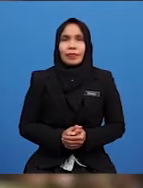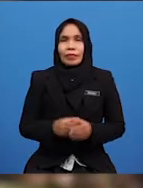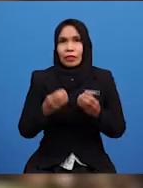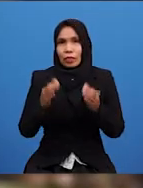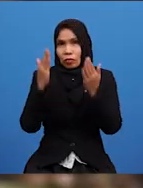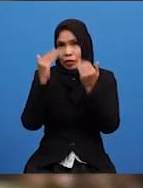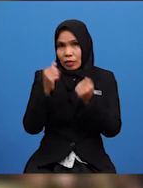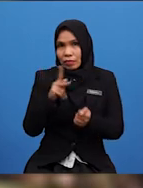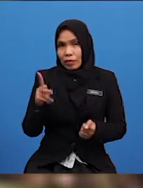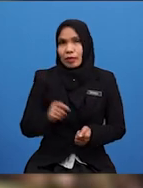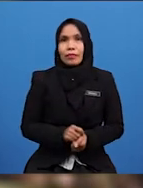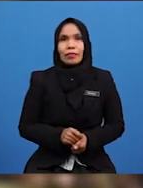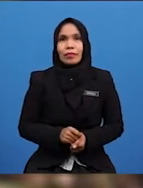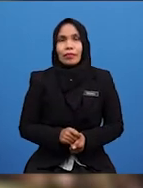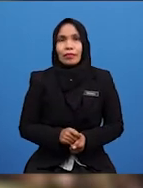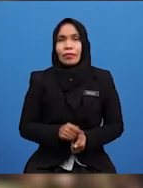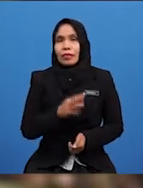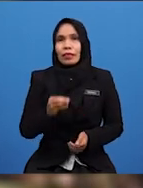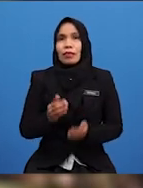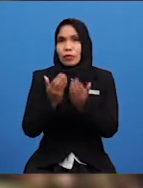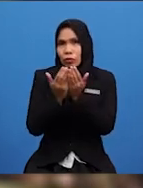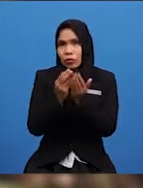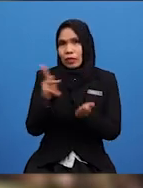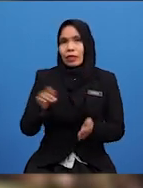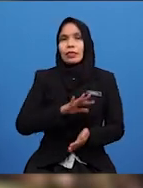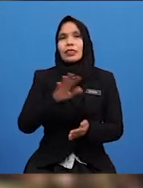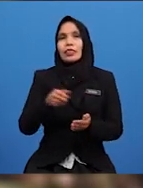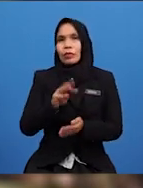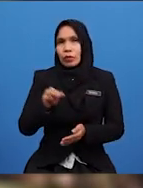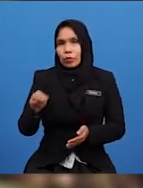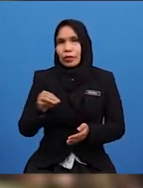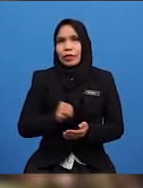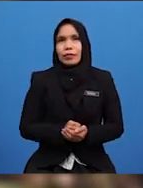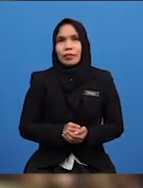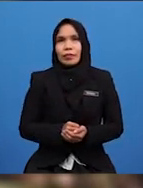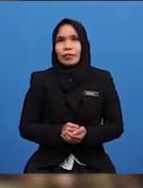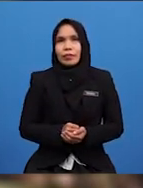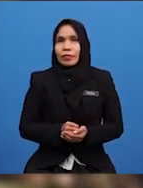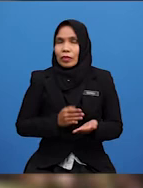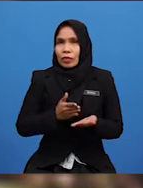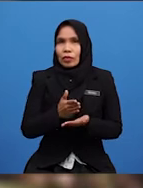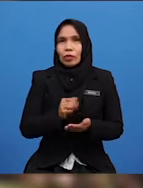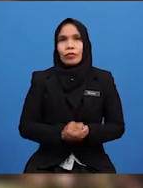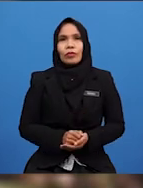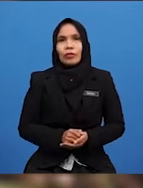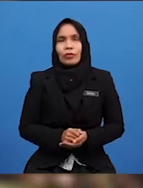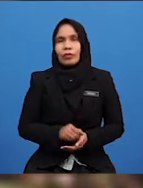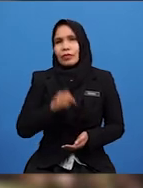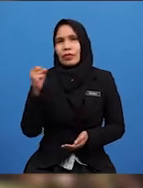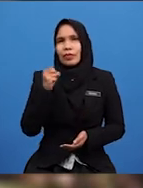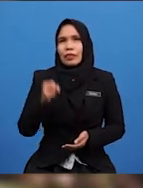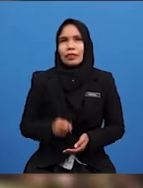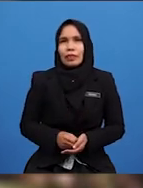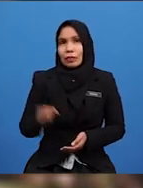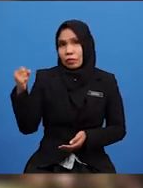Sekian, cikgu harapkan dan mendoakan semua murid-murid yang menonton TV pembelajaran ini terus kekal bersemangat